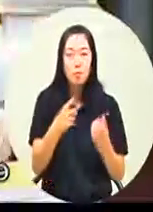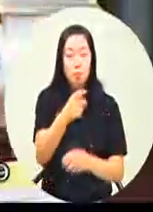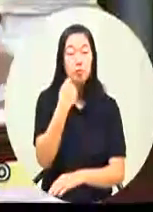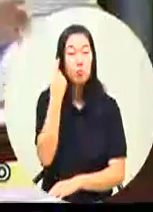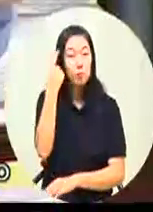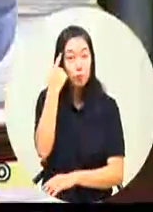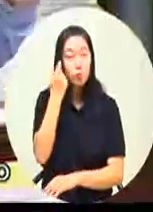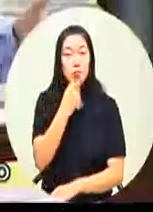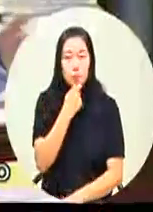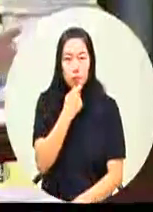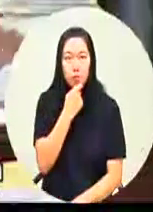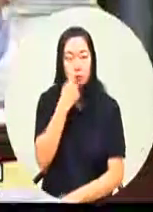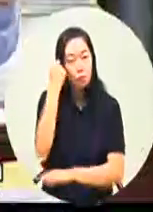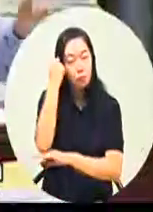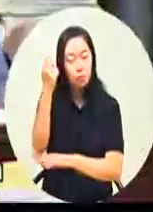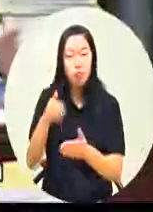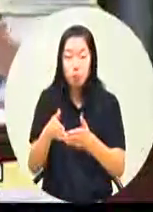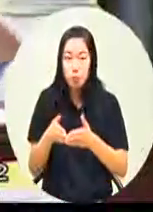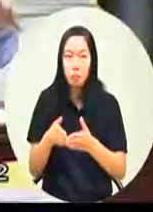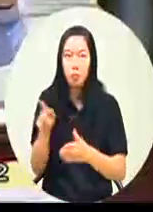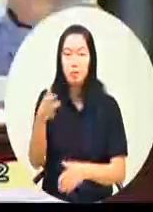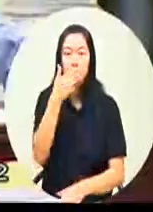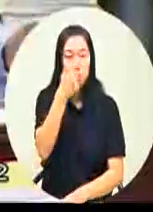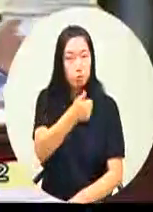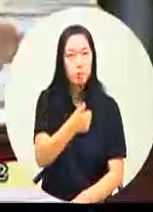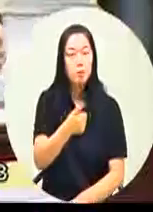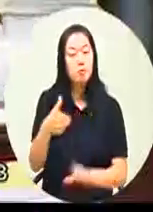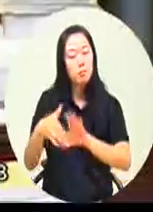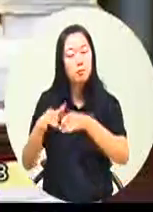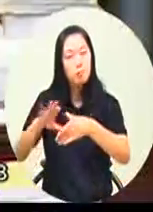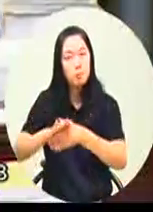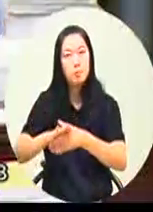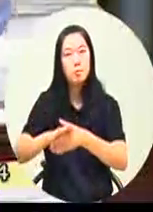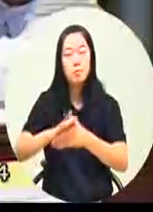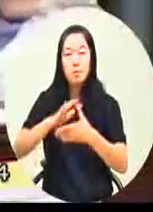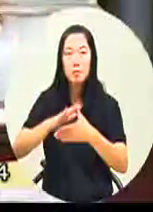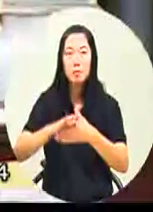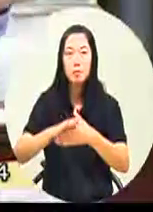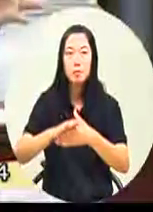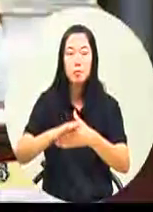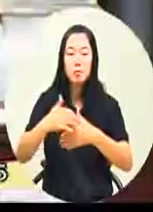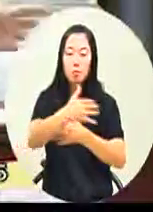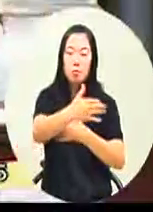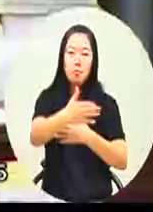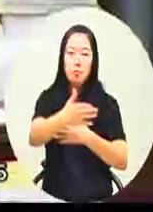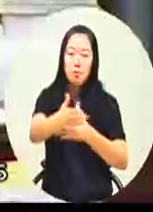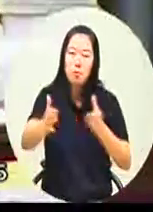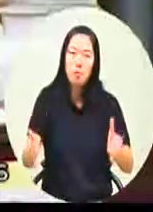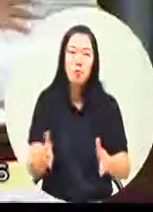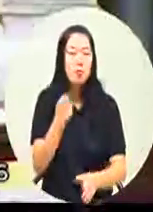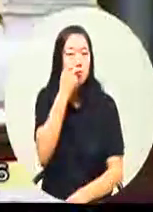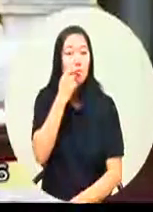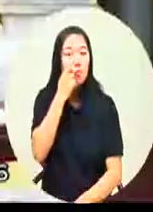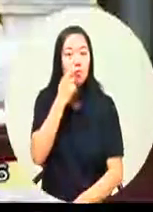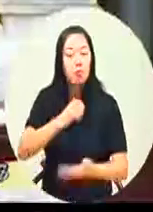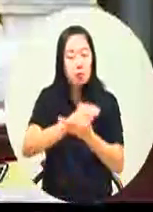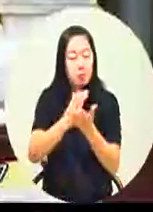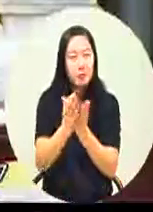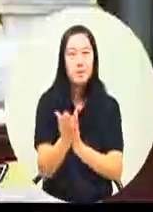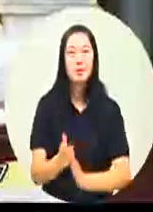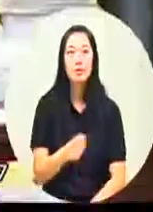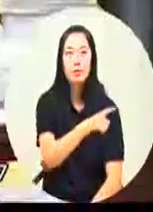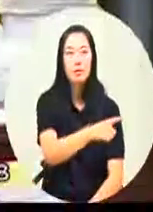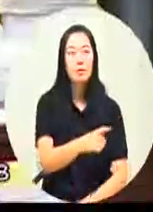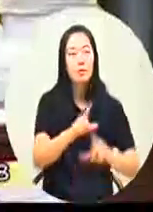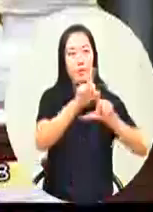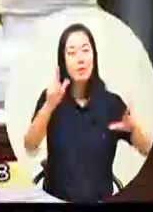边，你有他的需求，有他的方便性，有他的文化，有他的那种空间的有趣性，啊，那些都不是大饭店可